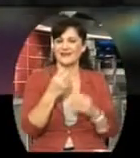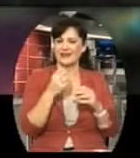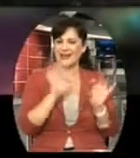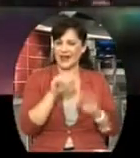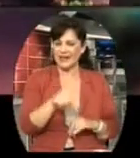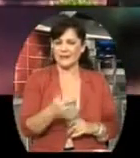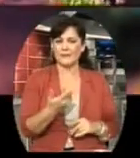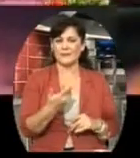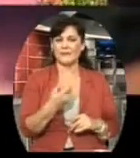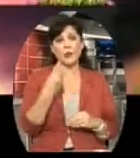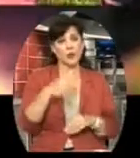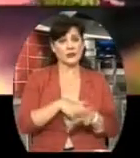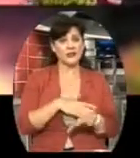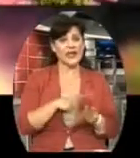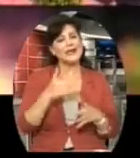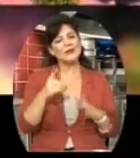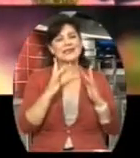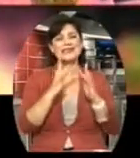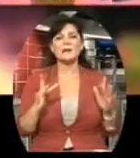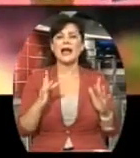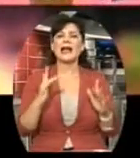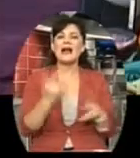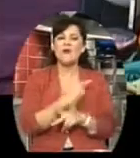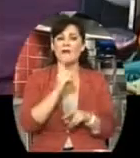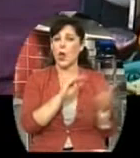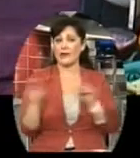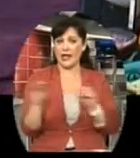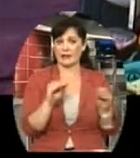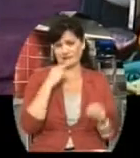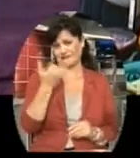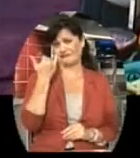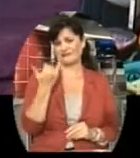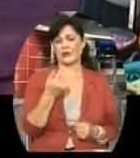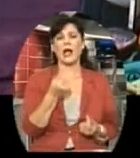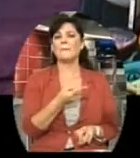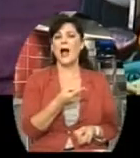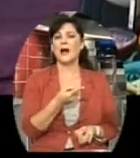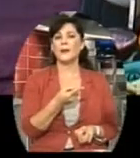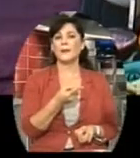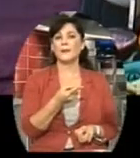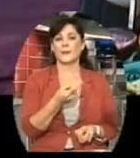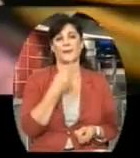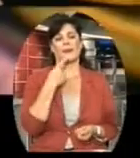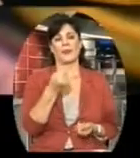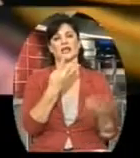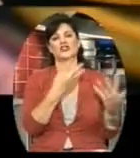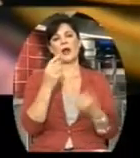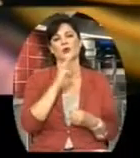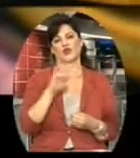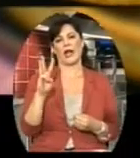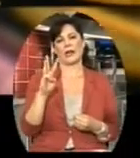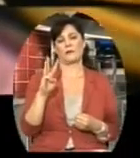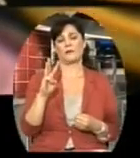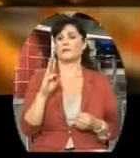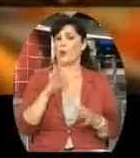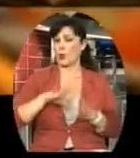הרגשה כאילו שזה צימר קבוע ולא צימר נייד. מדויק. מה טווח המחירים? המחיר הוא 900 שקלים. מעבר לזה, אתה תוכל